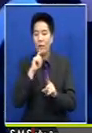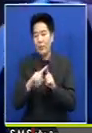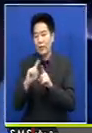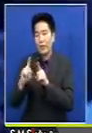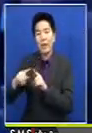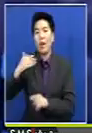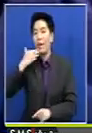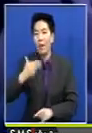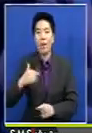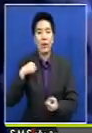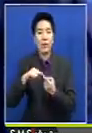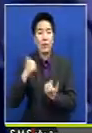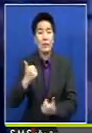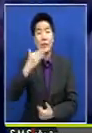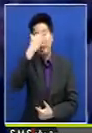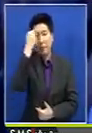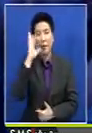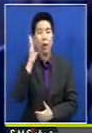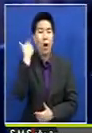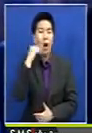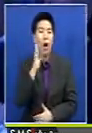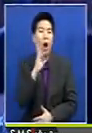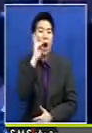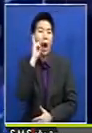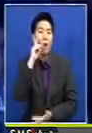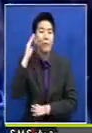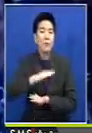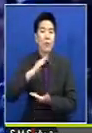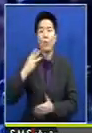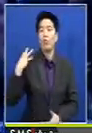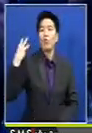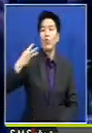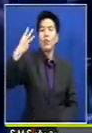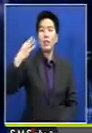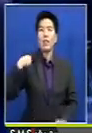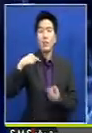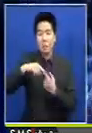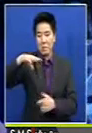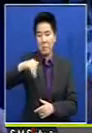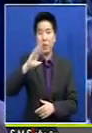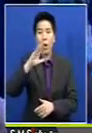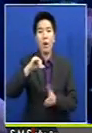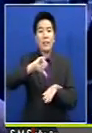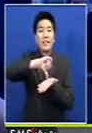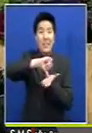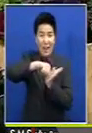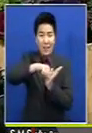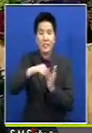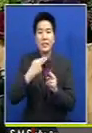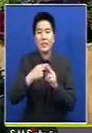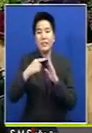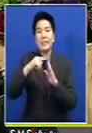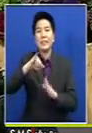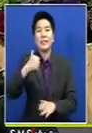ลานะคะรวมถึงไม่ลืมที่จะยกย่องอดีตผู้สื่อข่าวหนังสือพิมพ์วอชิงตันโพสต์ประจำกรุงเตหะรานประเทศอิหร่านคือนายเจ